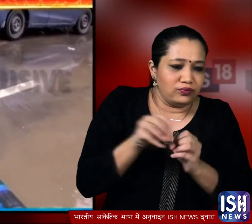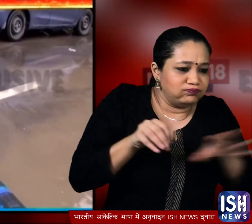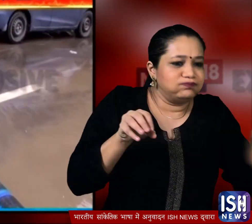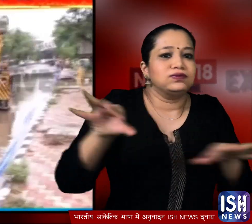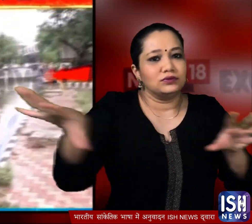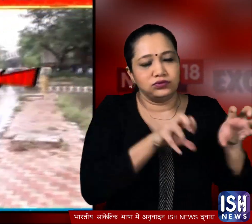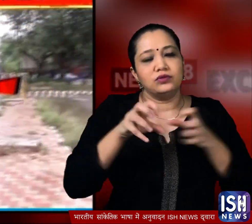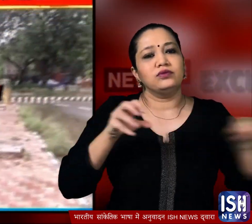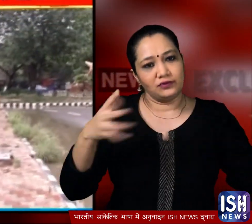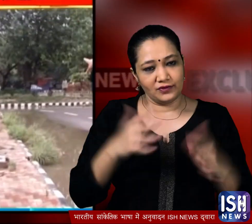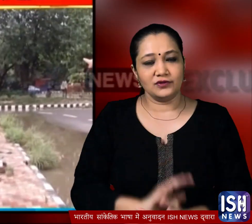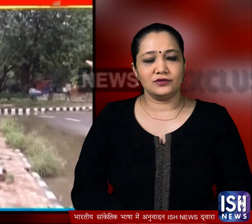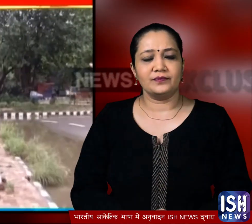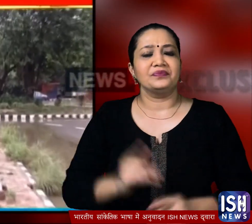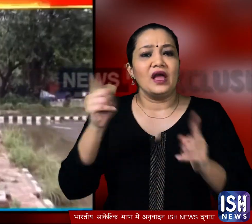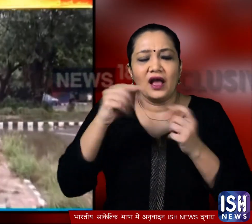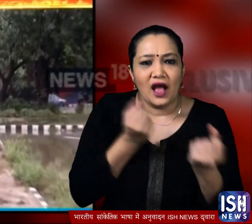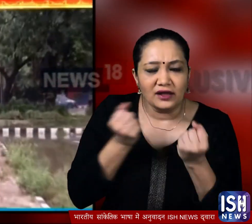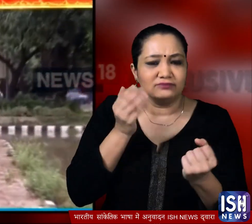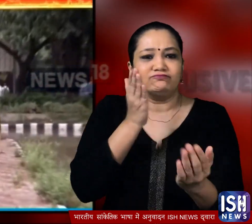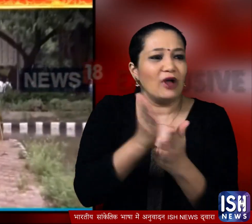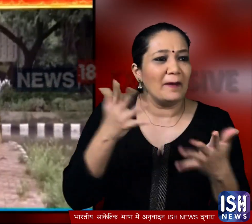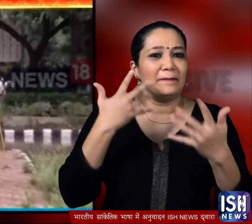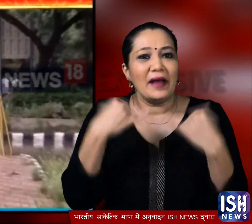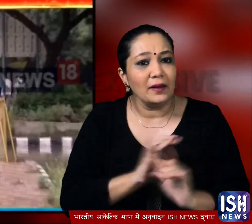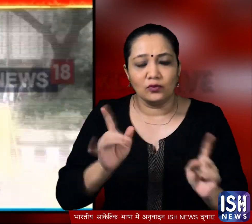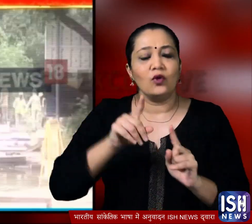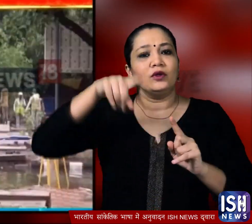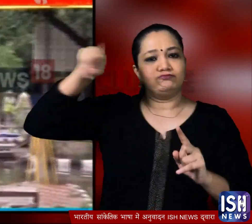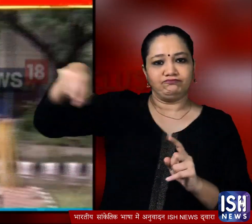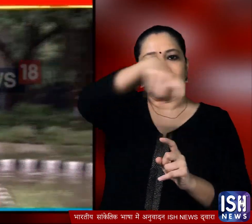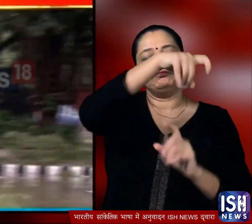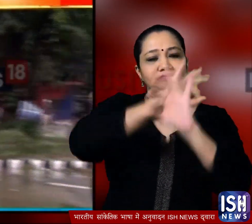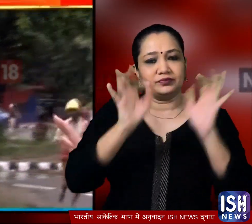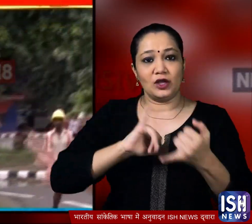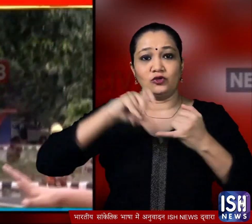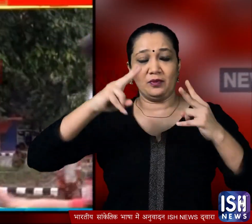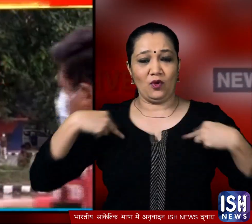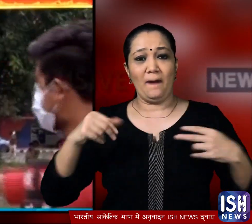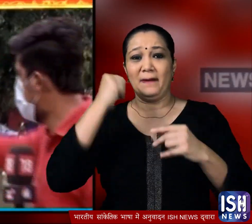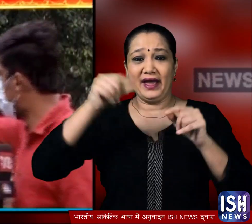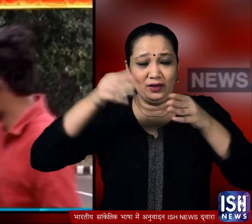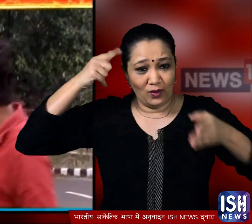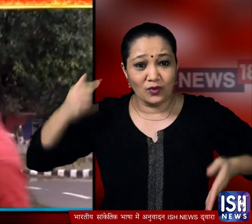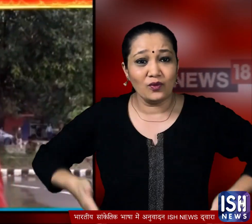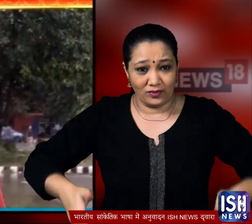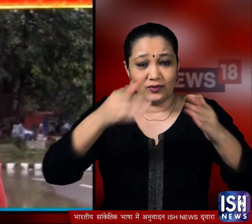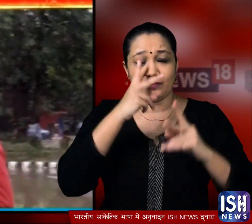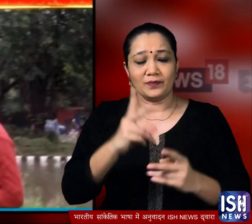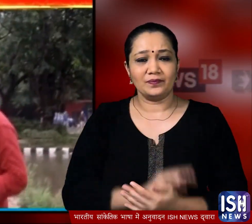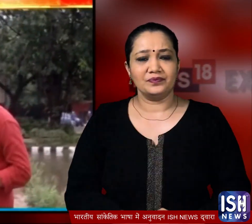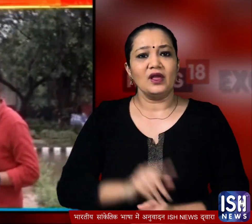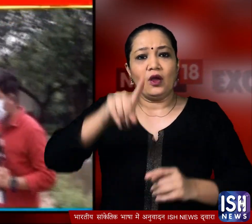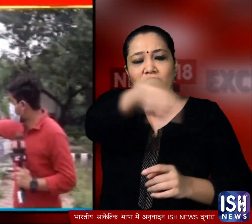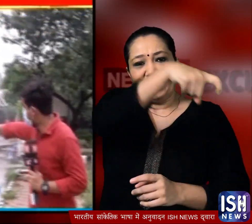कोशिश शुरू की गई। पानी में कोई गाड़ी न फंस जाए, इसके लिए क्रेन का भी इंतजाम किया गया। सुप्रीम कोर्ट के ठीक पीछे की तस्वीरें, जहां पर आप देख रहे हैं क्रेन